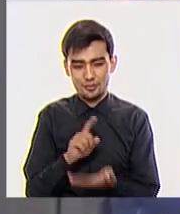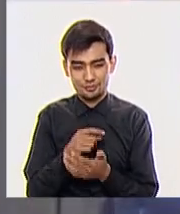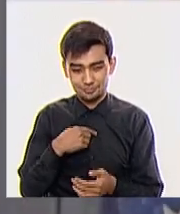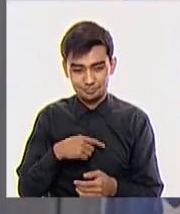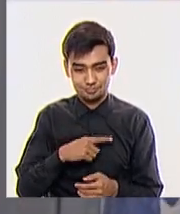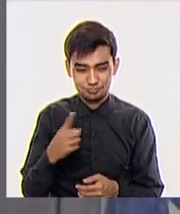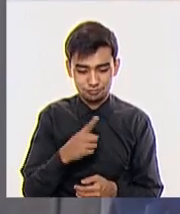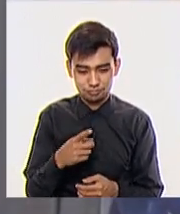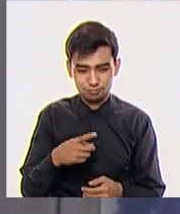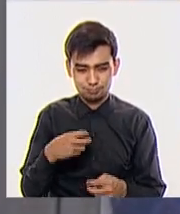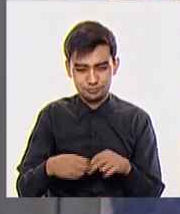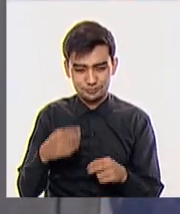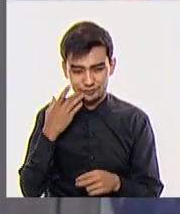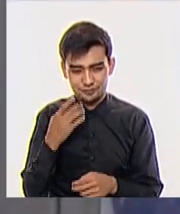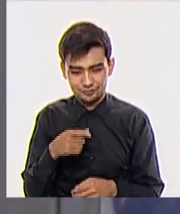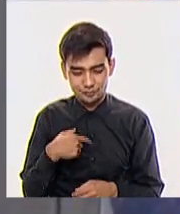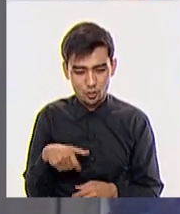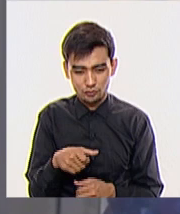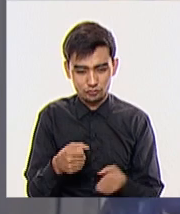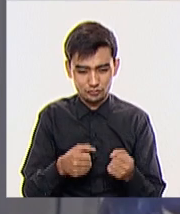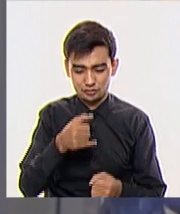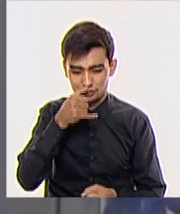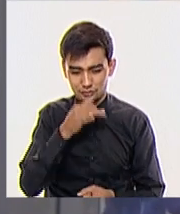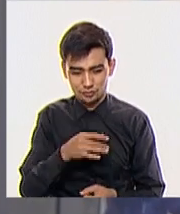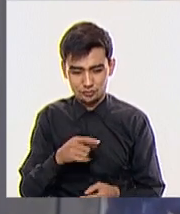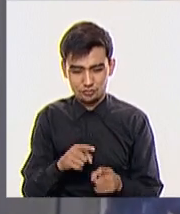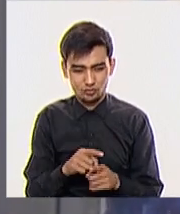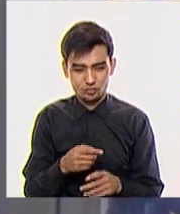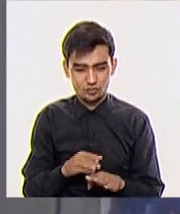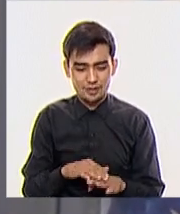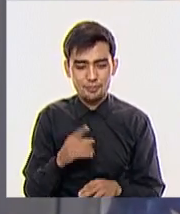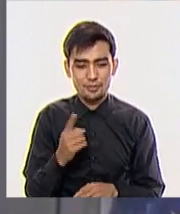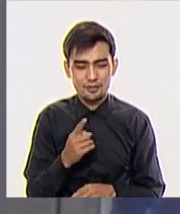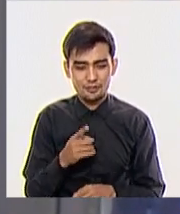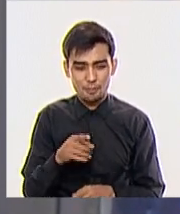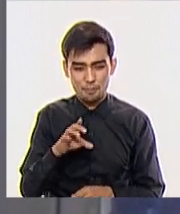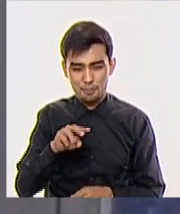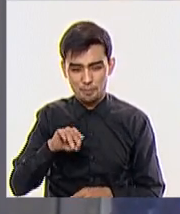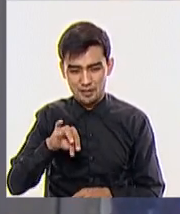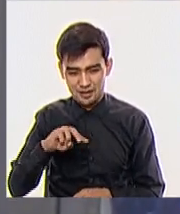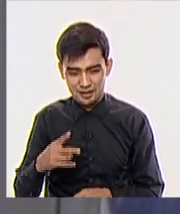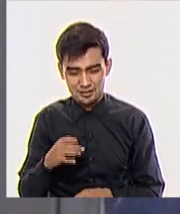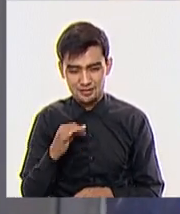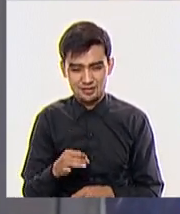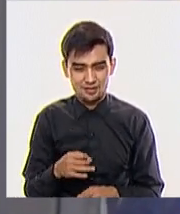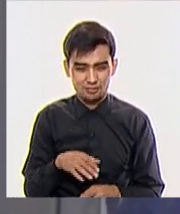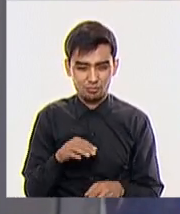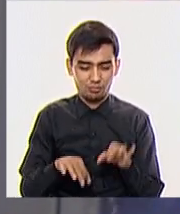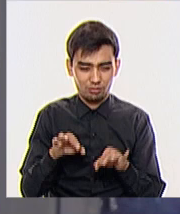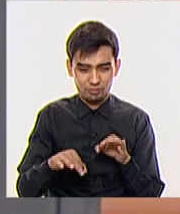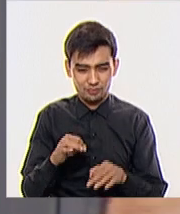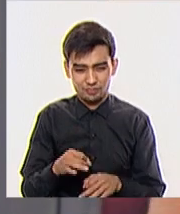проколешь здесь. Ездить вообще невозможно по этой дороге. Потому что, во-первых, пыль, качкота вот это, у нас тем